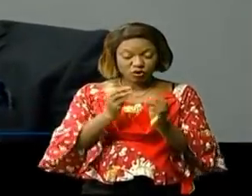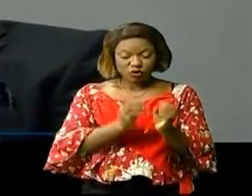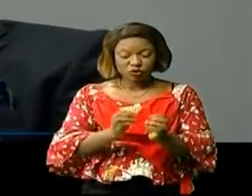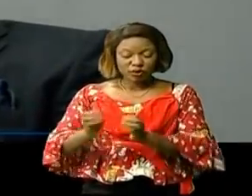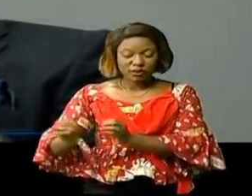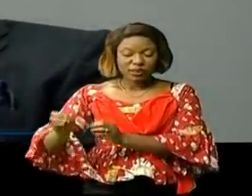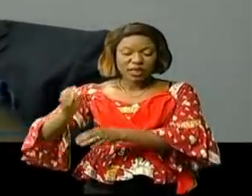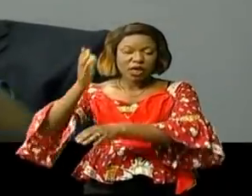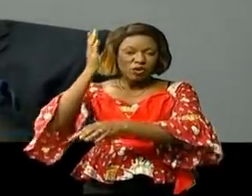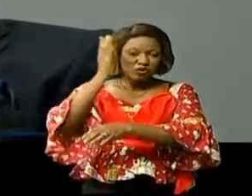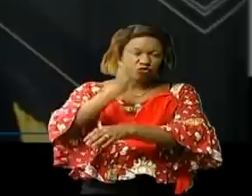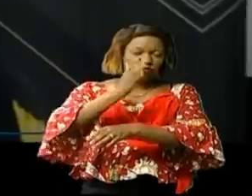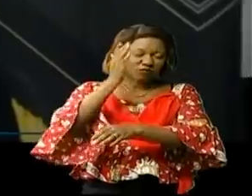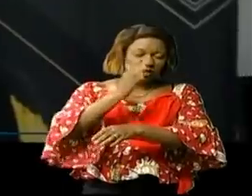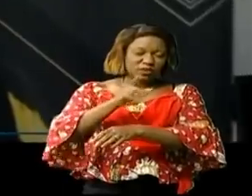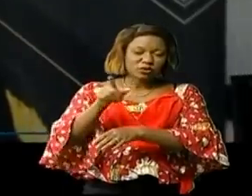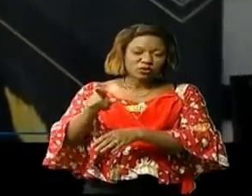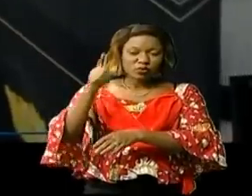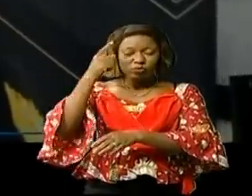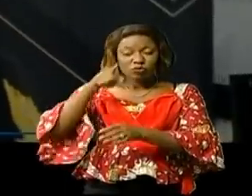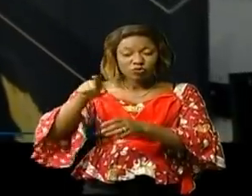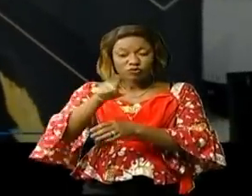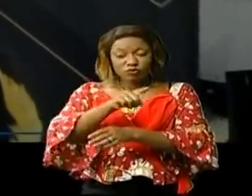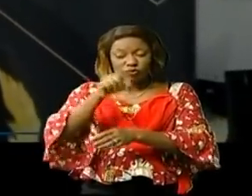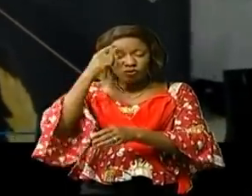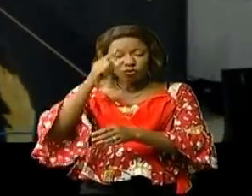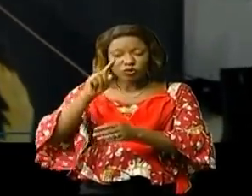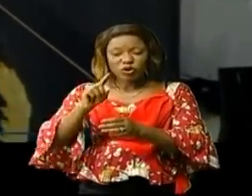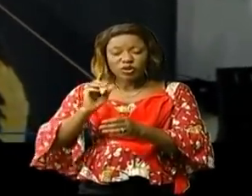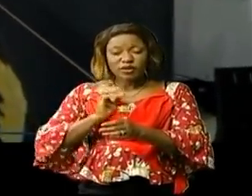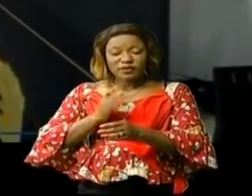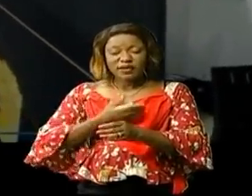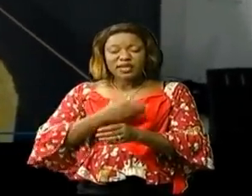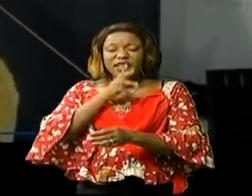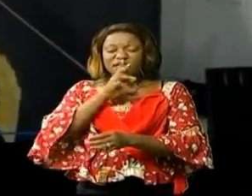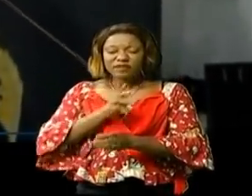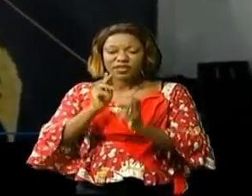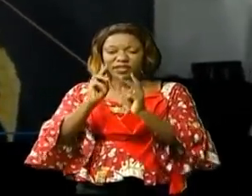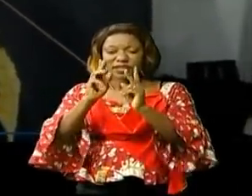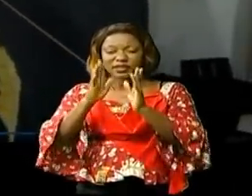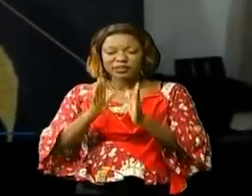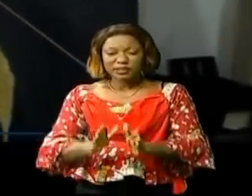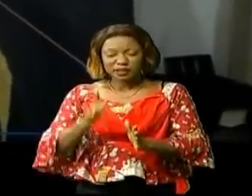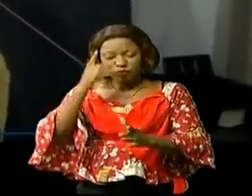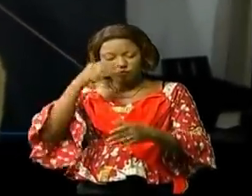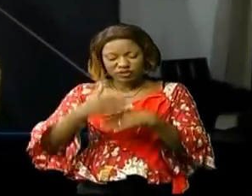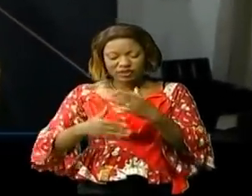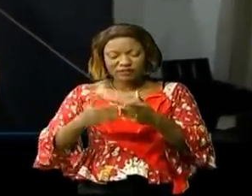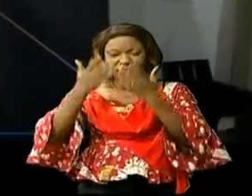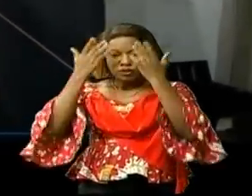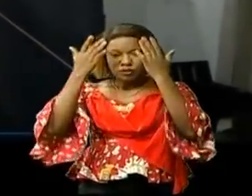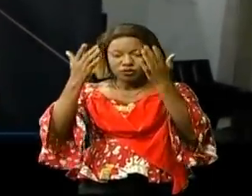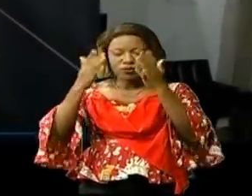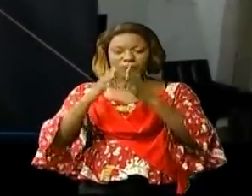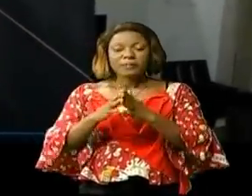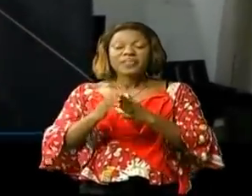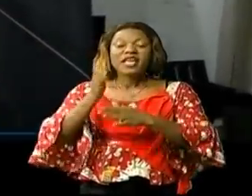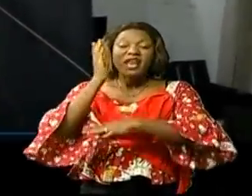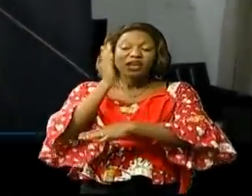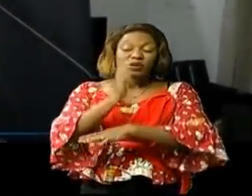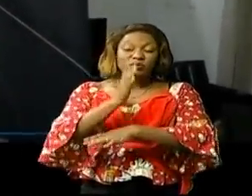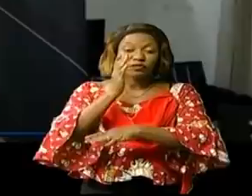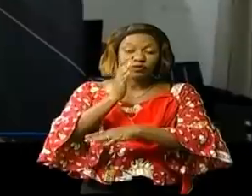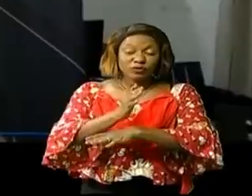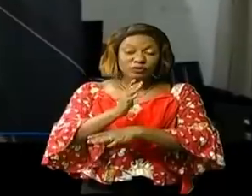enfants de Dieu, afin que nous puissions retrouver notre chrétienté, notre force, notre puissance pour servir le Dieu vivant. La conférence se